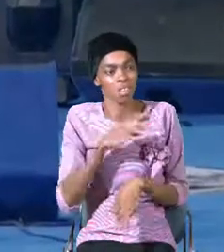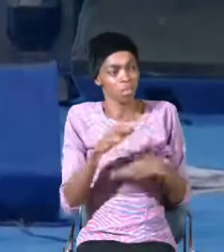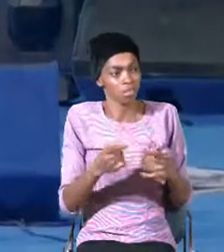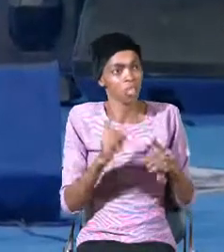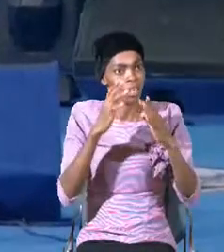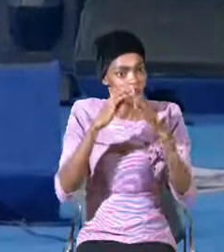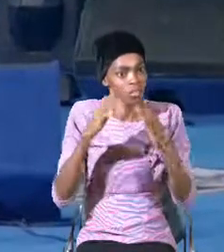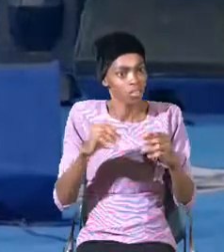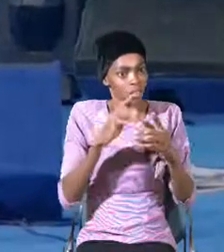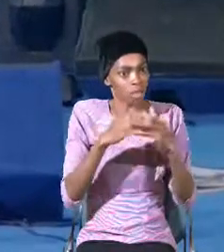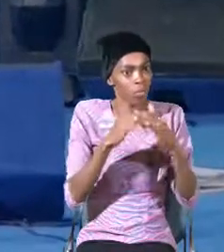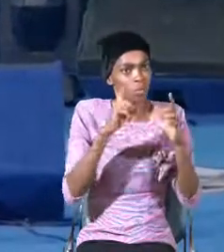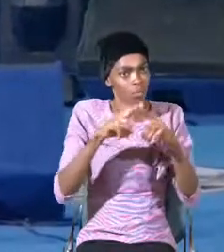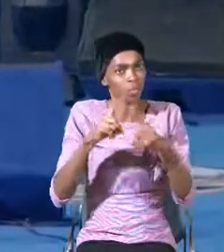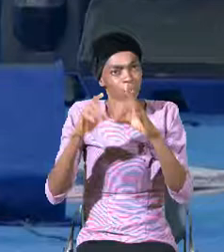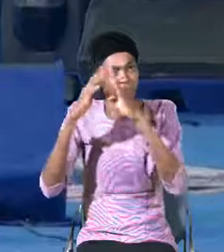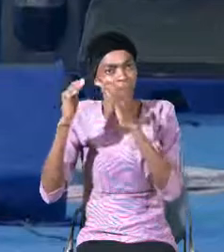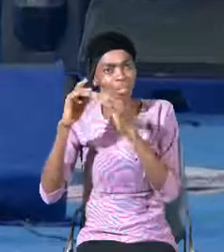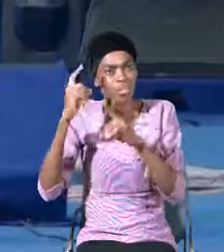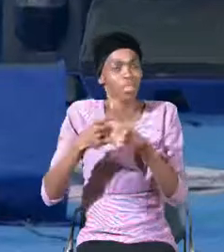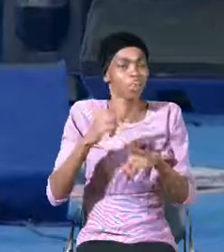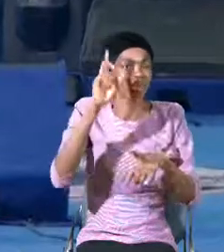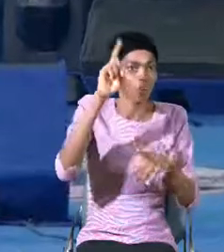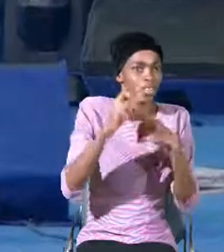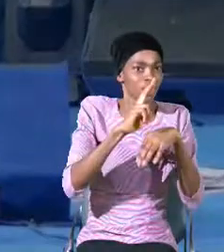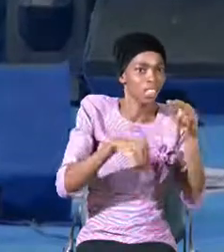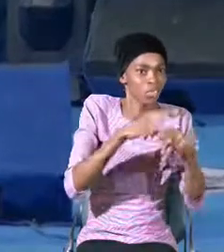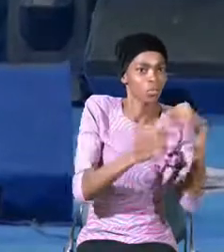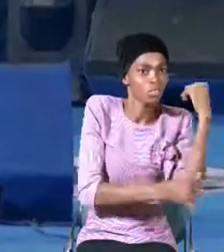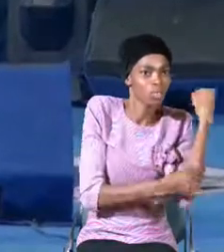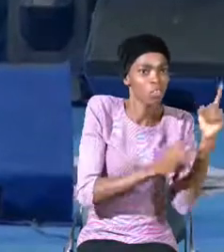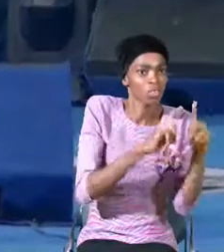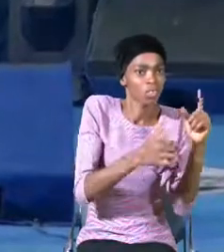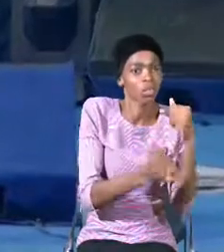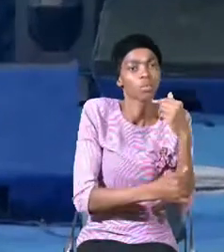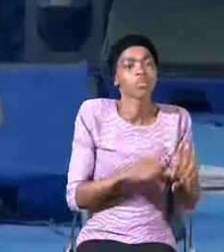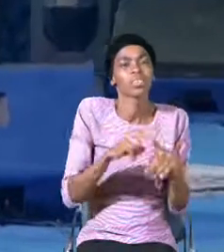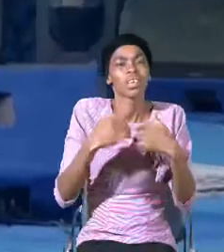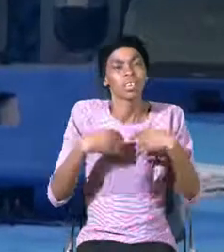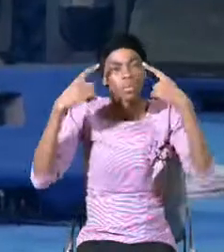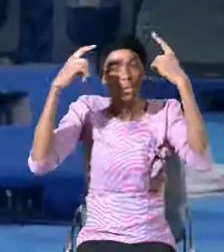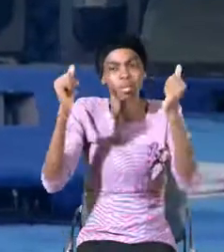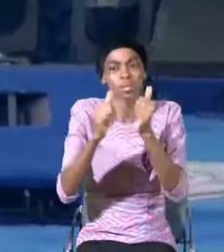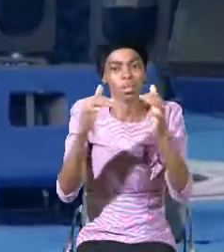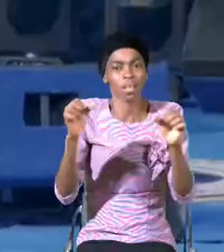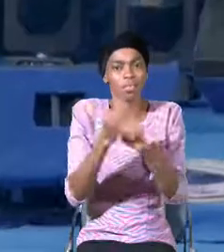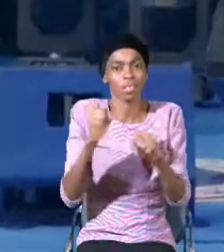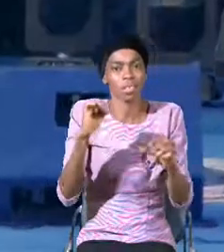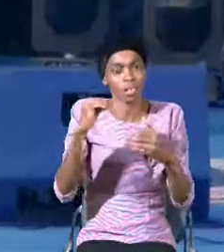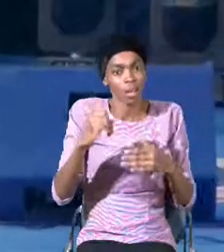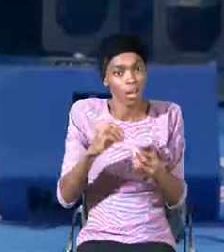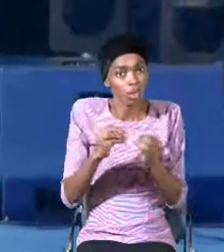comment ils ont de maisons à gauche, à droite, mais ils n'ont le succès sans le salut. Deuxièmement, la